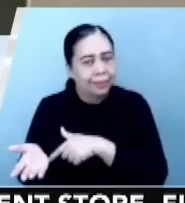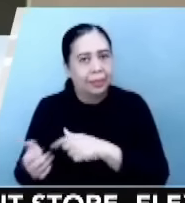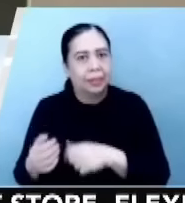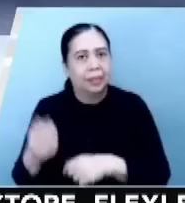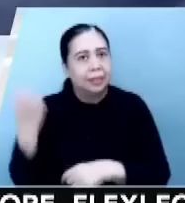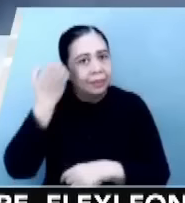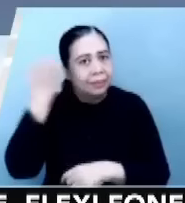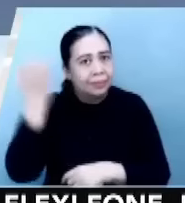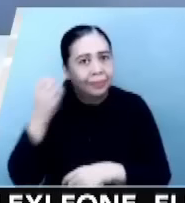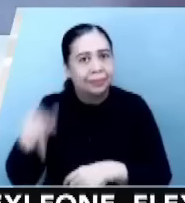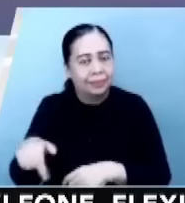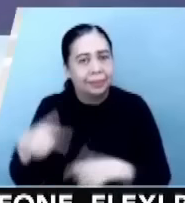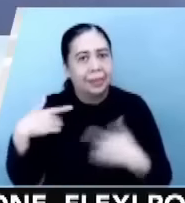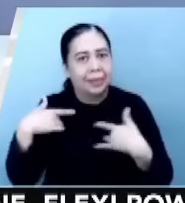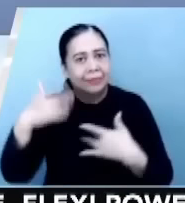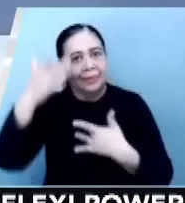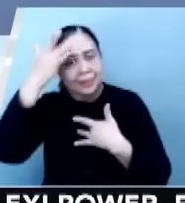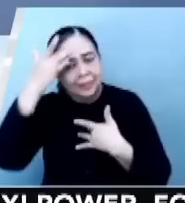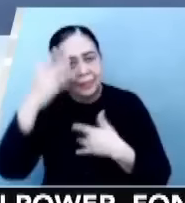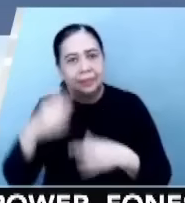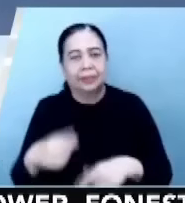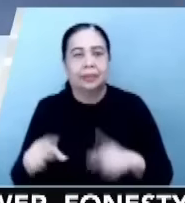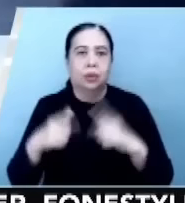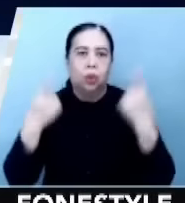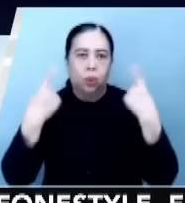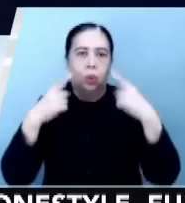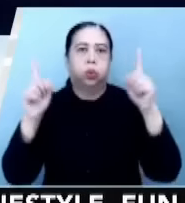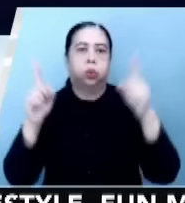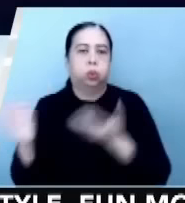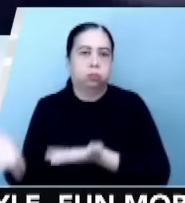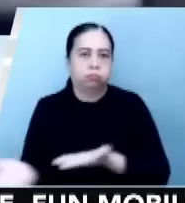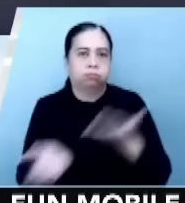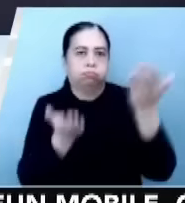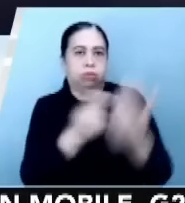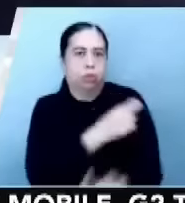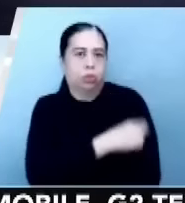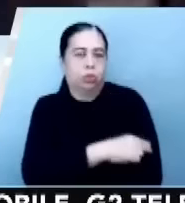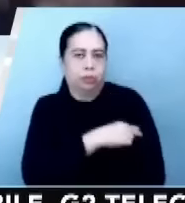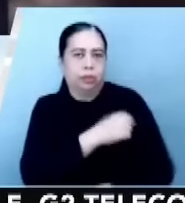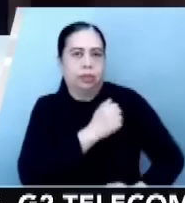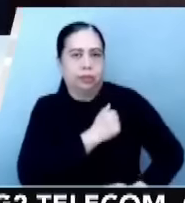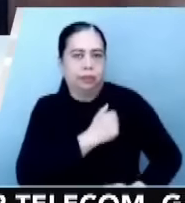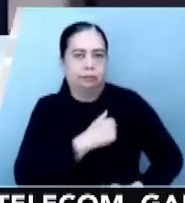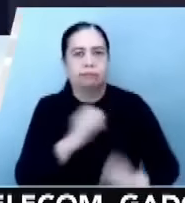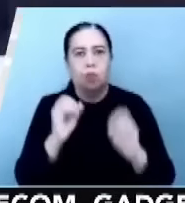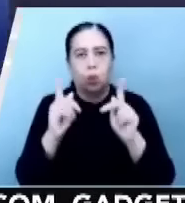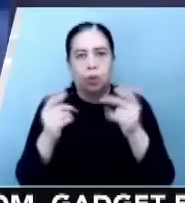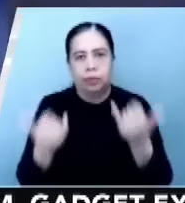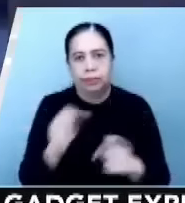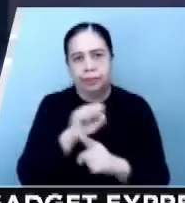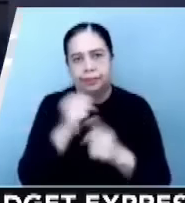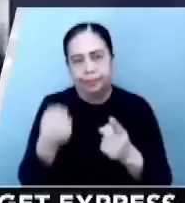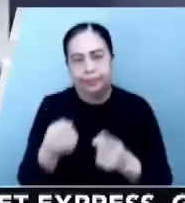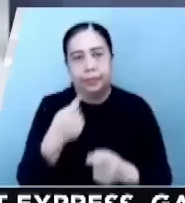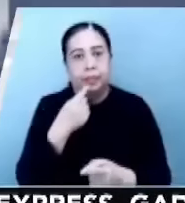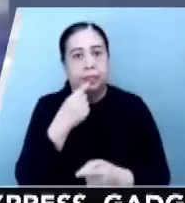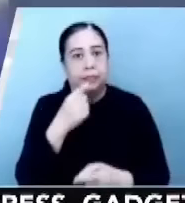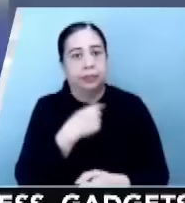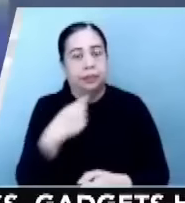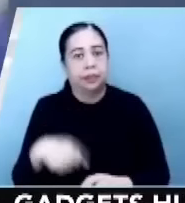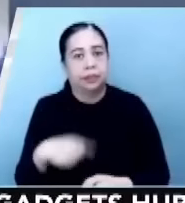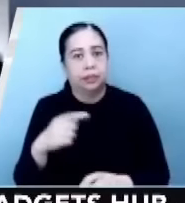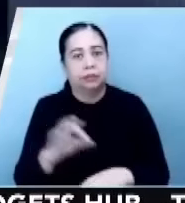humanitarian mission. Matagumpay namang nadala sa ospital ang sundalong may sakit at maayos na ang lagay. Sinabi ng Chinese Foreign Ministry